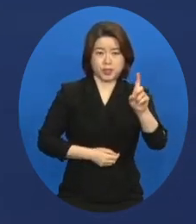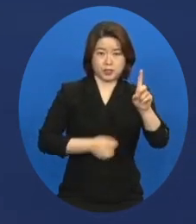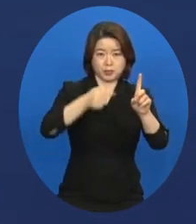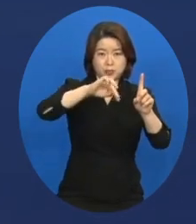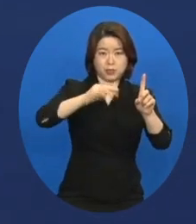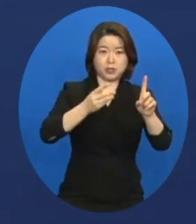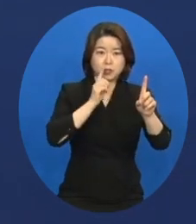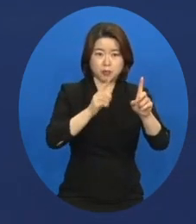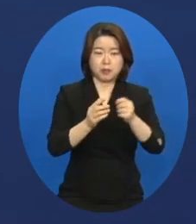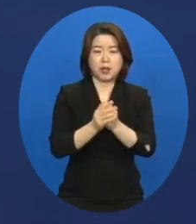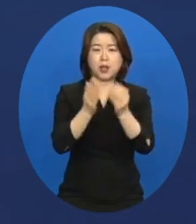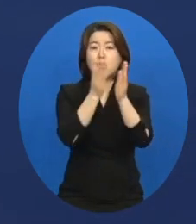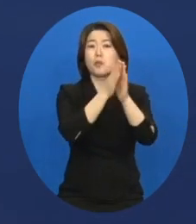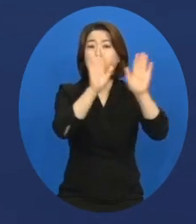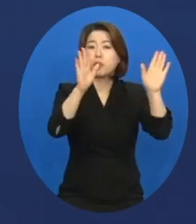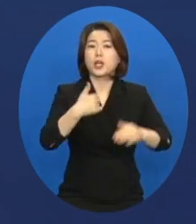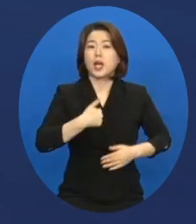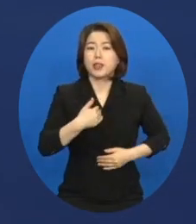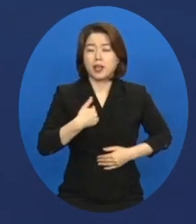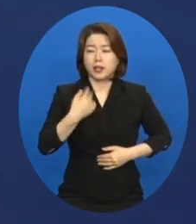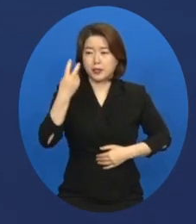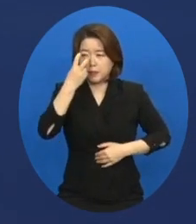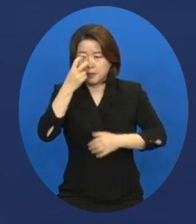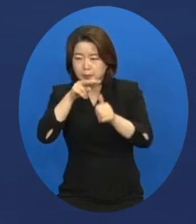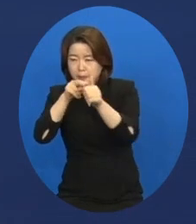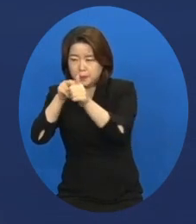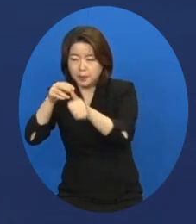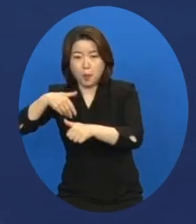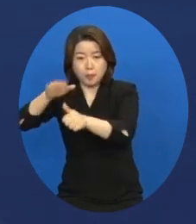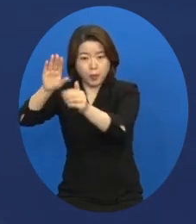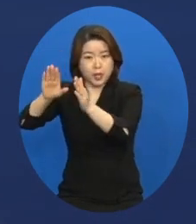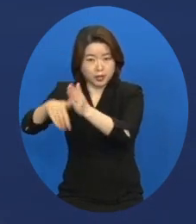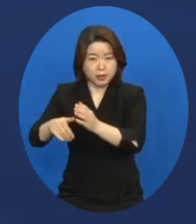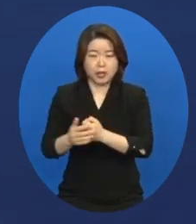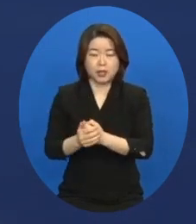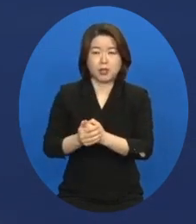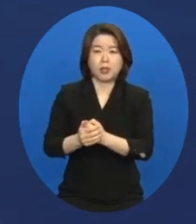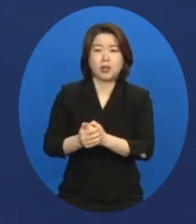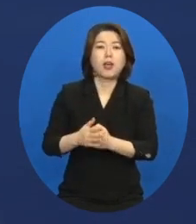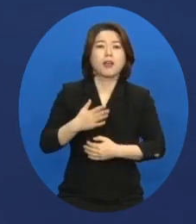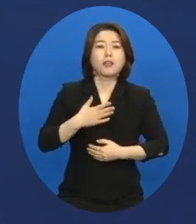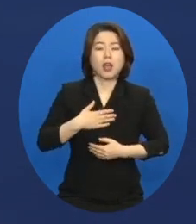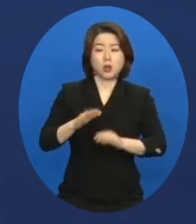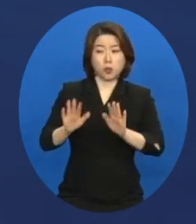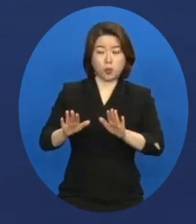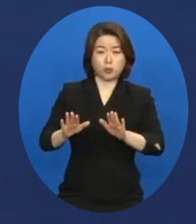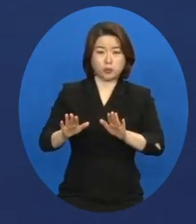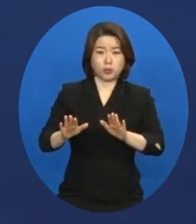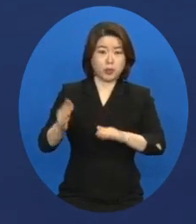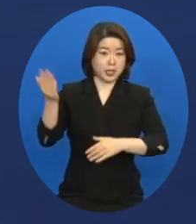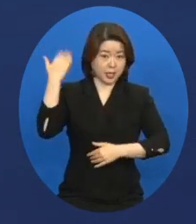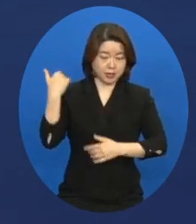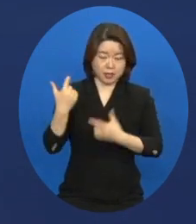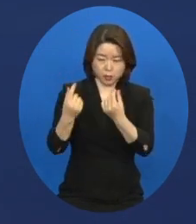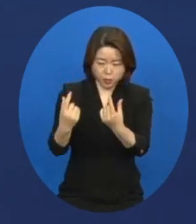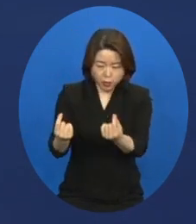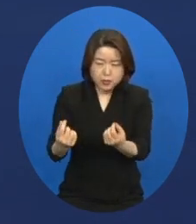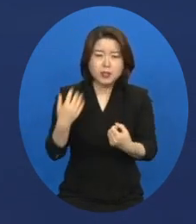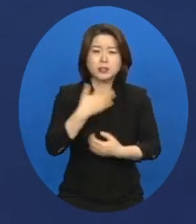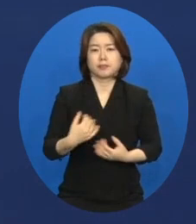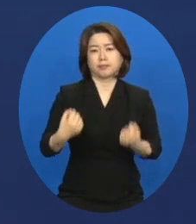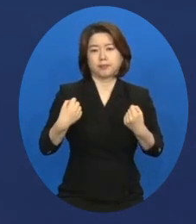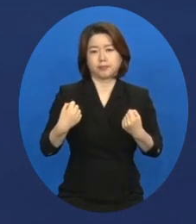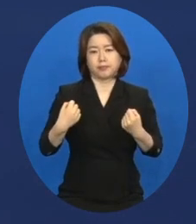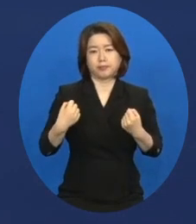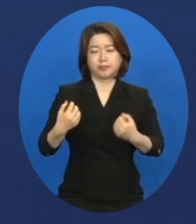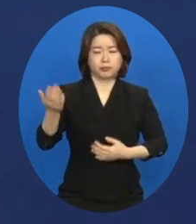말합니다. 모세가 나를 정탐꾼으로 보낼 때 나는 오늘도 여전히 건강하며